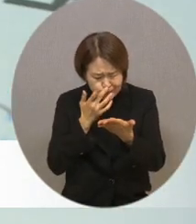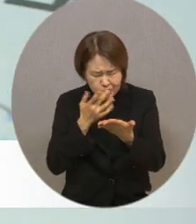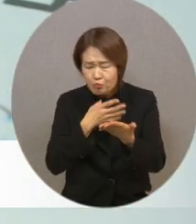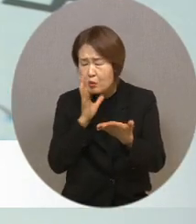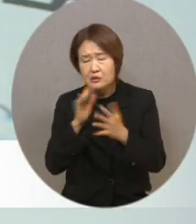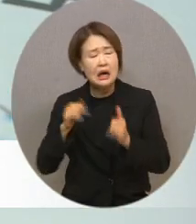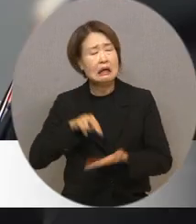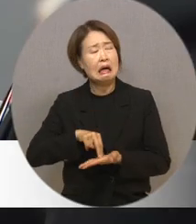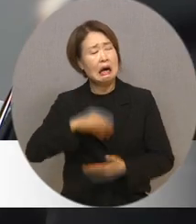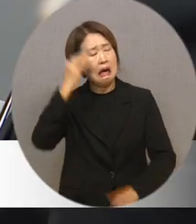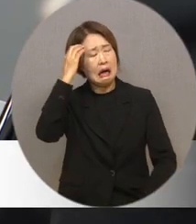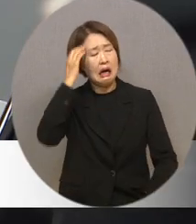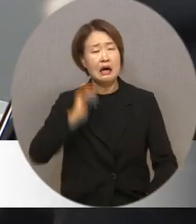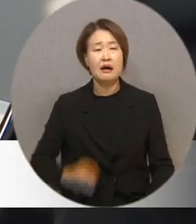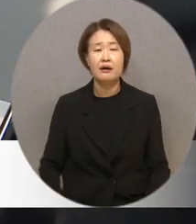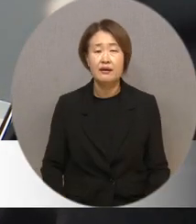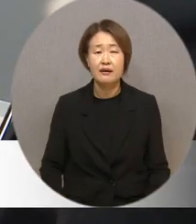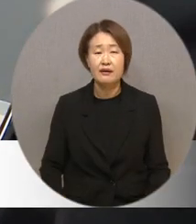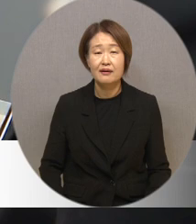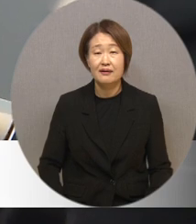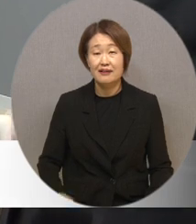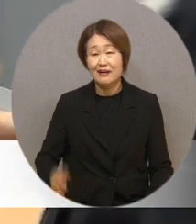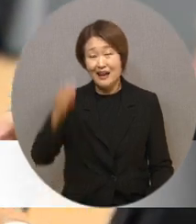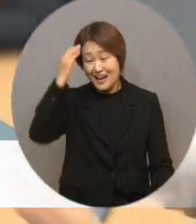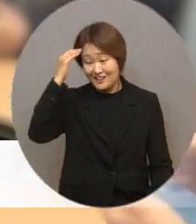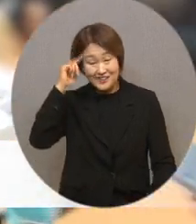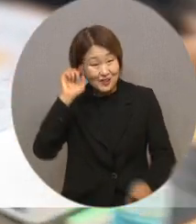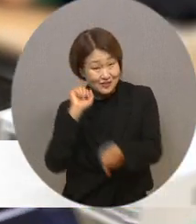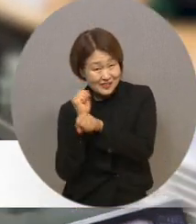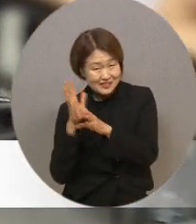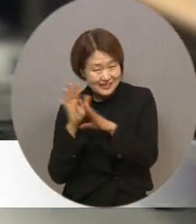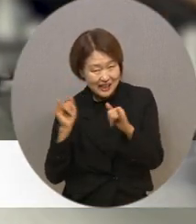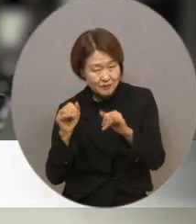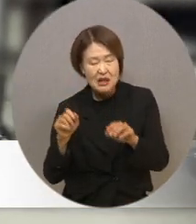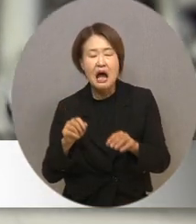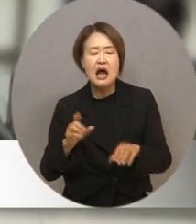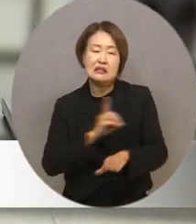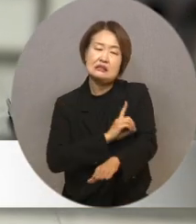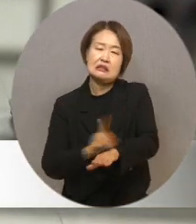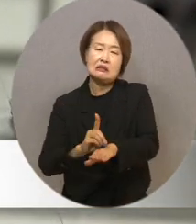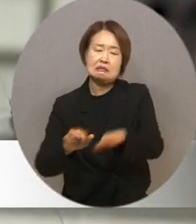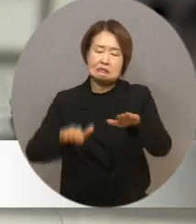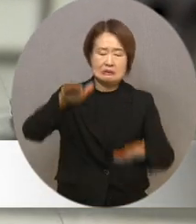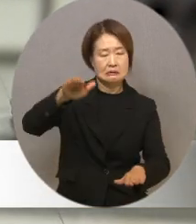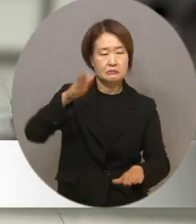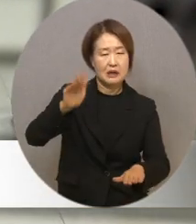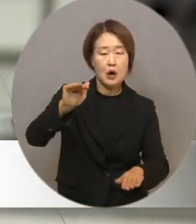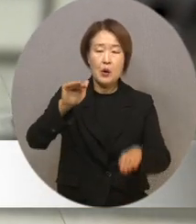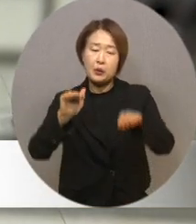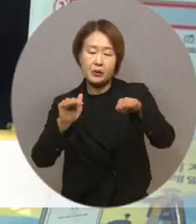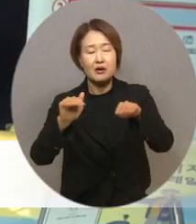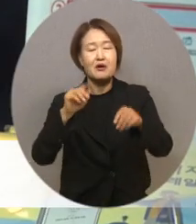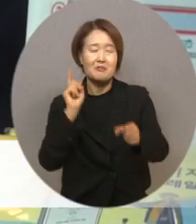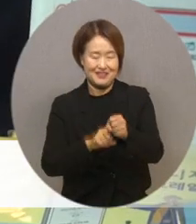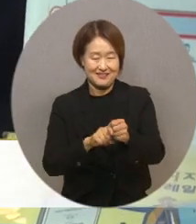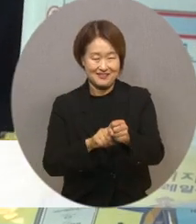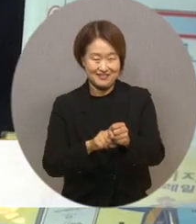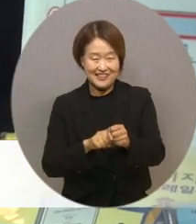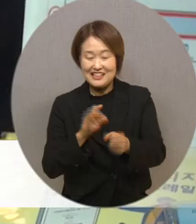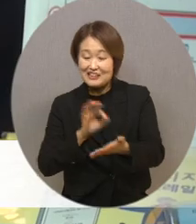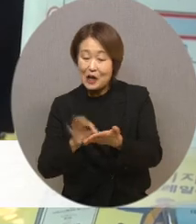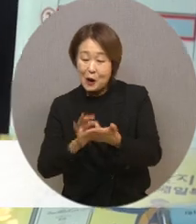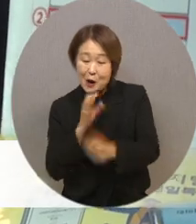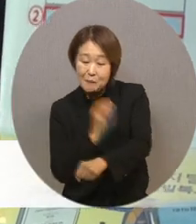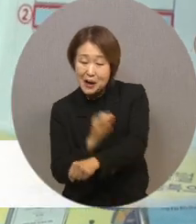다가옵니다. 한편 국내 연구진들은 디지털 격차를 해소하기 위해 중요 기능을 단순화하고 사용